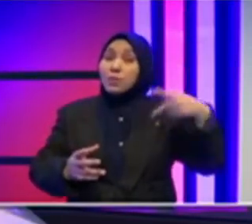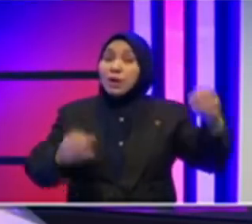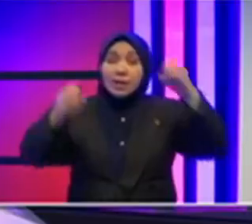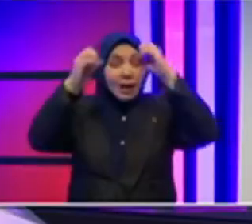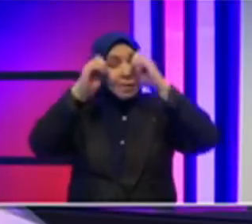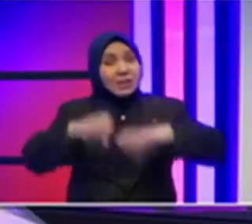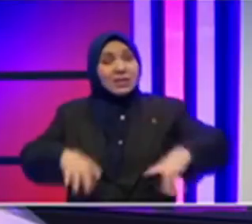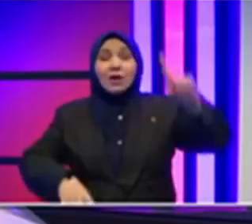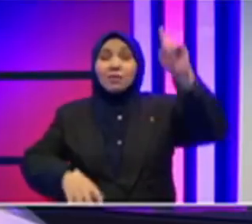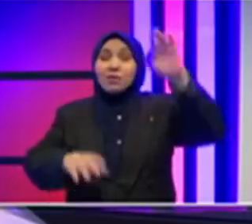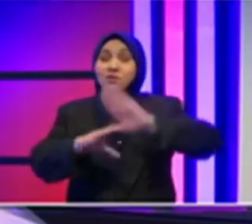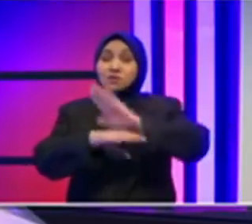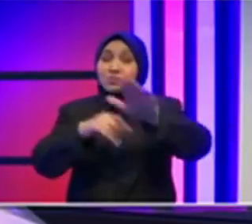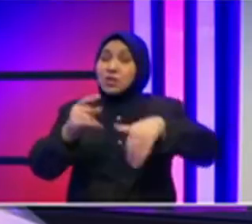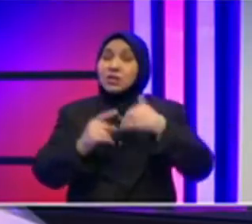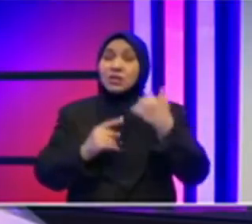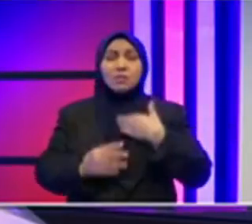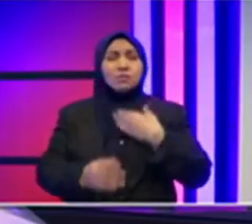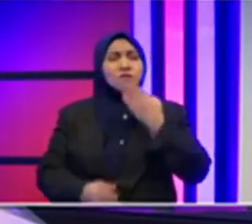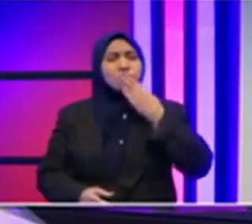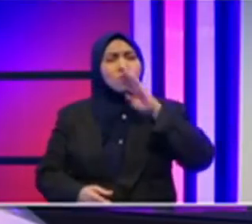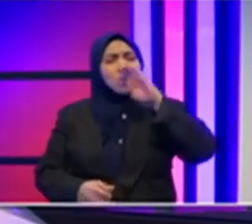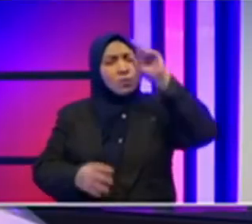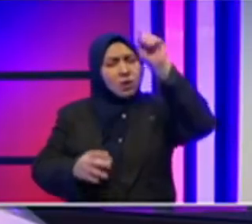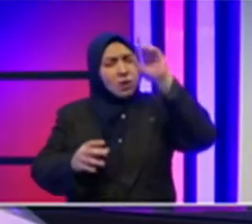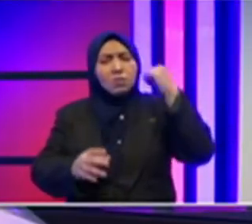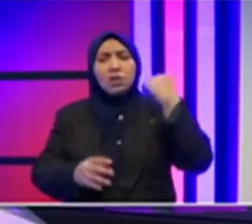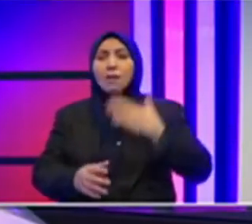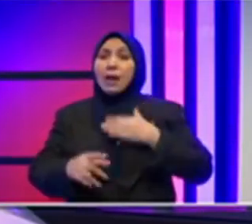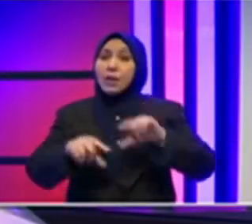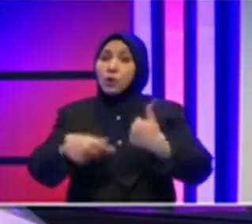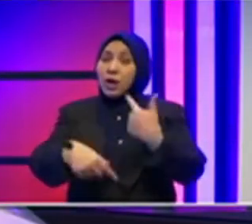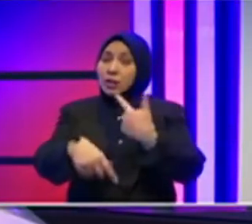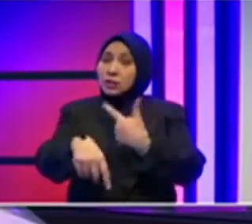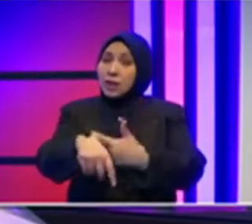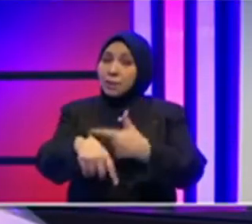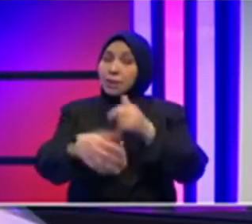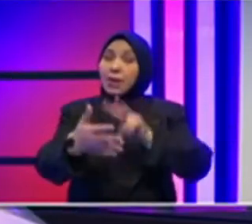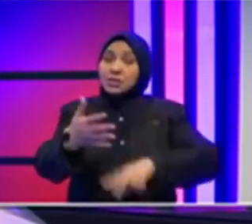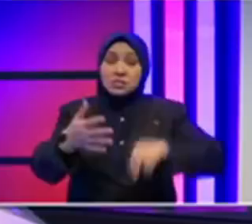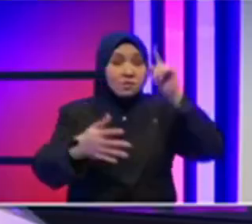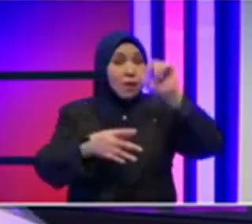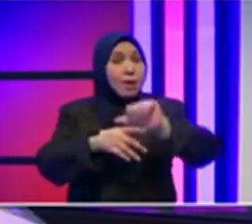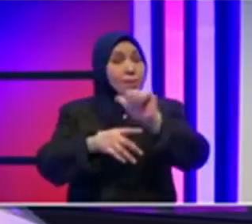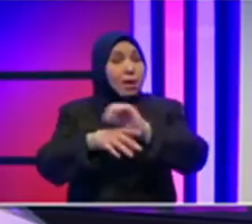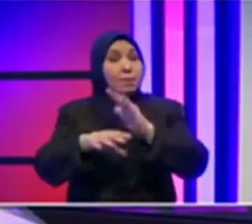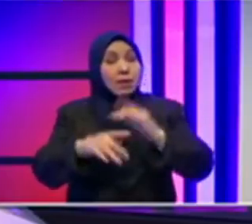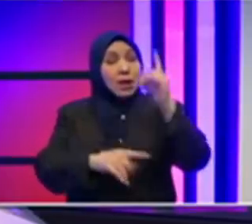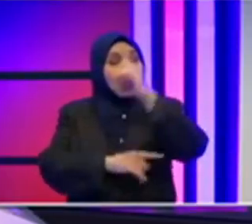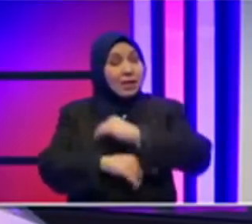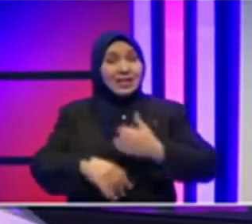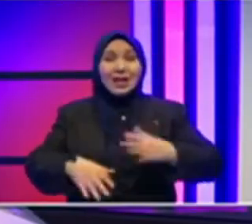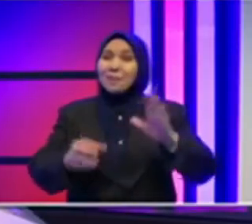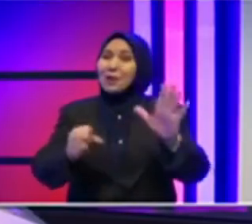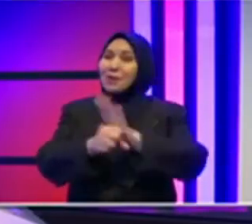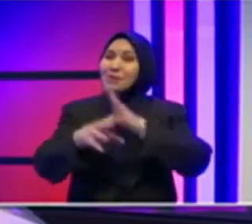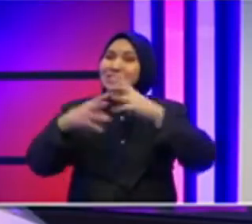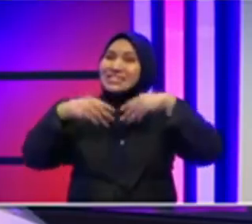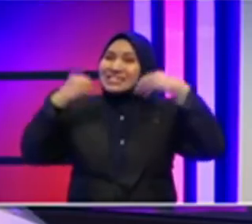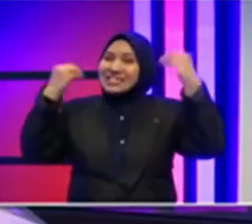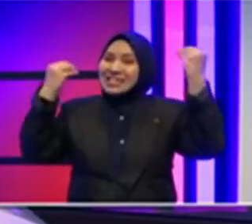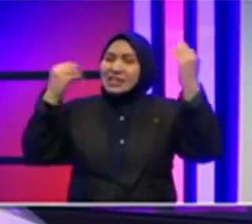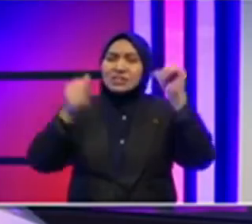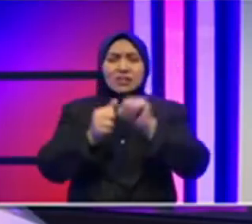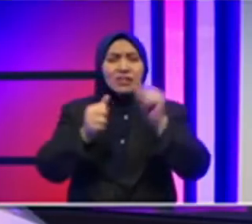Allah sekalian? Kita bersyukur pada Allah Subhanahu wa taala bertemu kita My Quran Time baca faham amal pada hari ini penuh ceria gembira. Saban